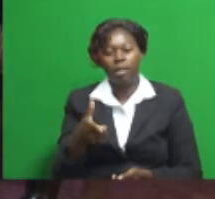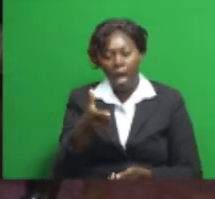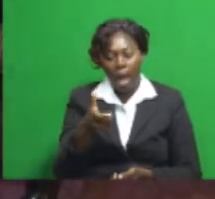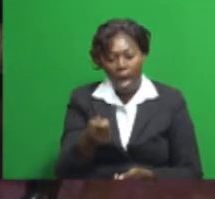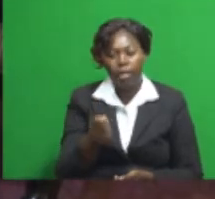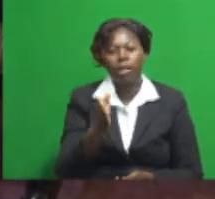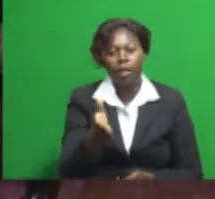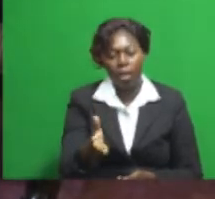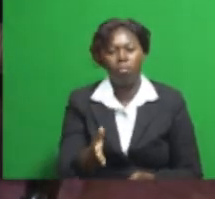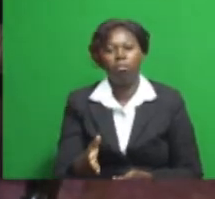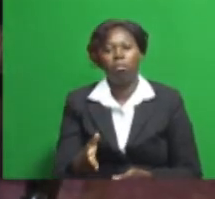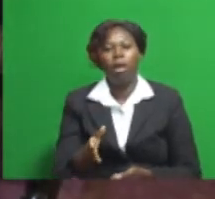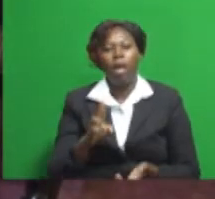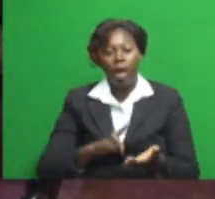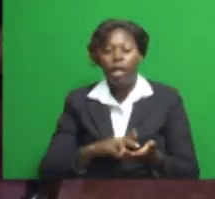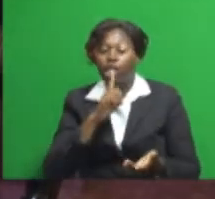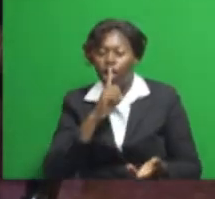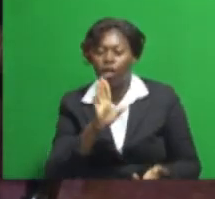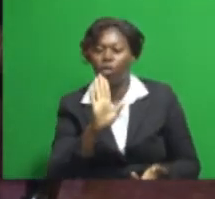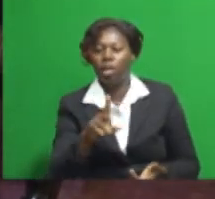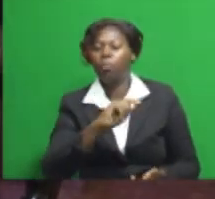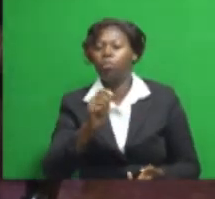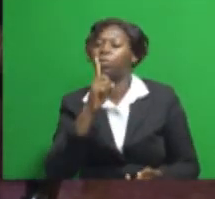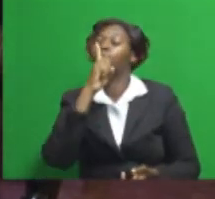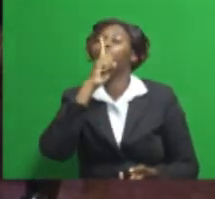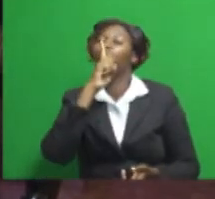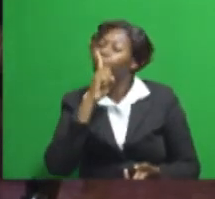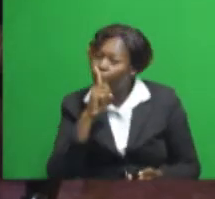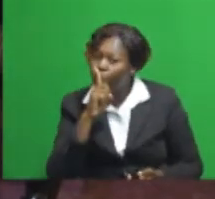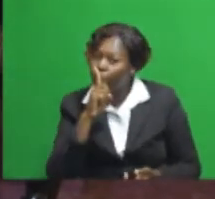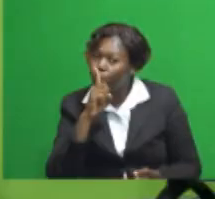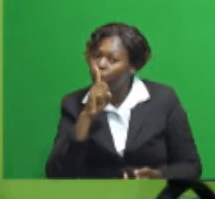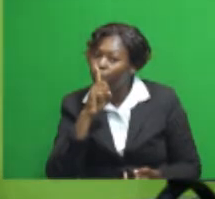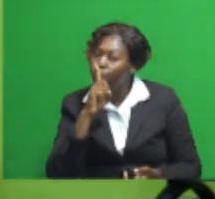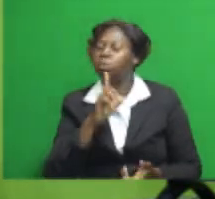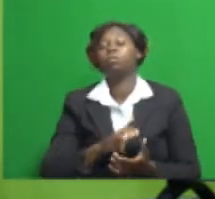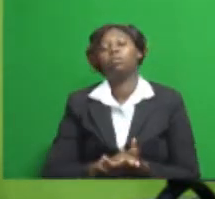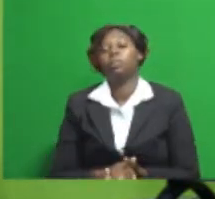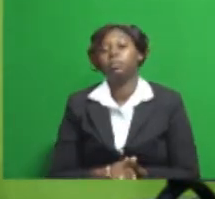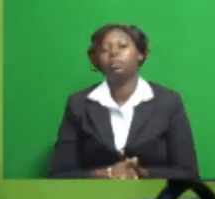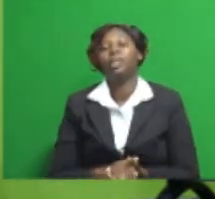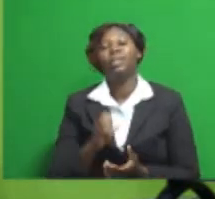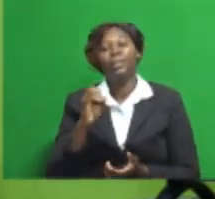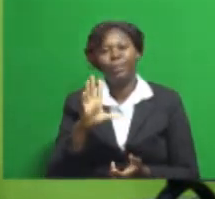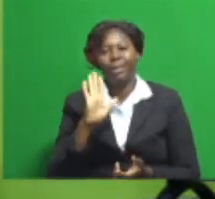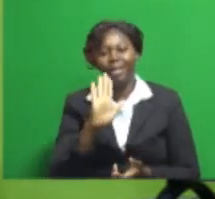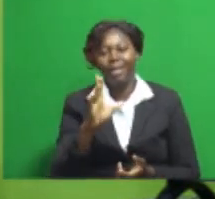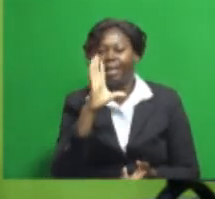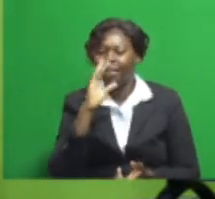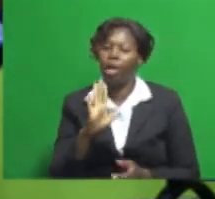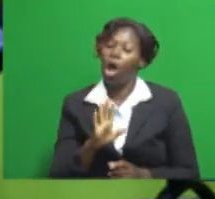ngativatsiurei ndobva vavadedzwa zvikanzi garai sekunge vava vanhu kwavo because vanga